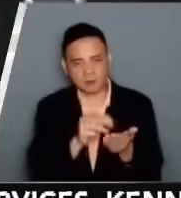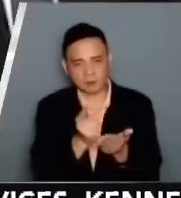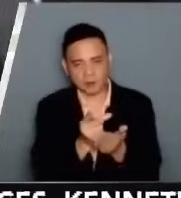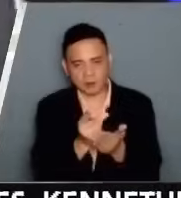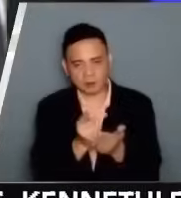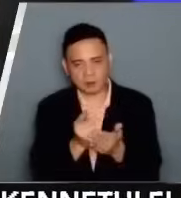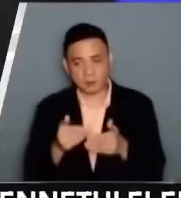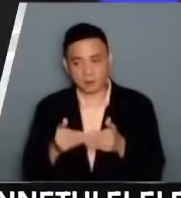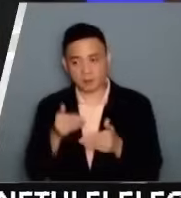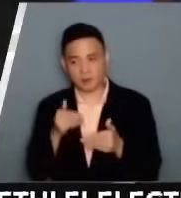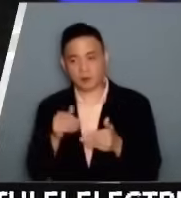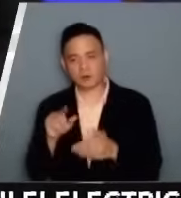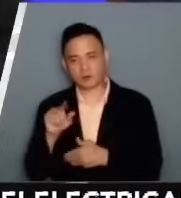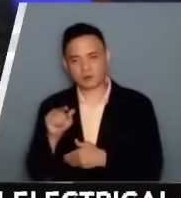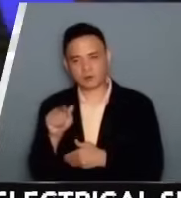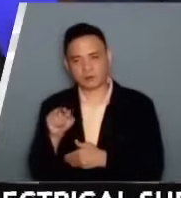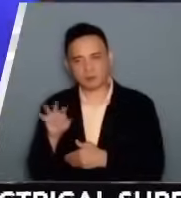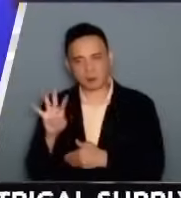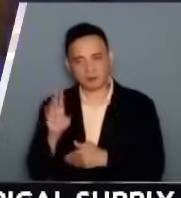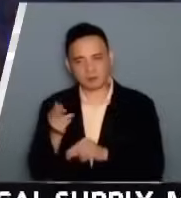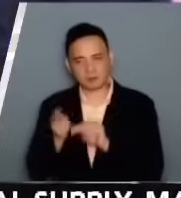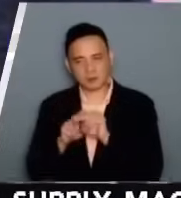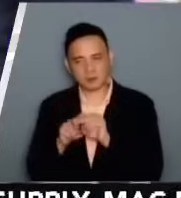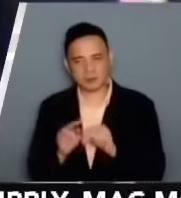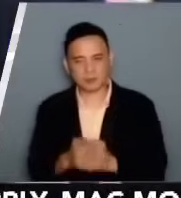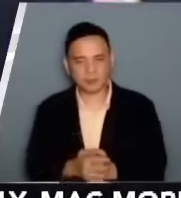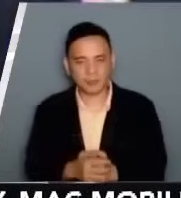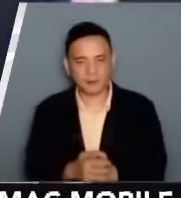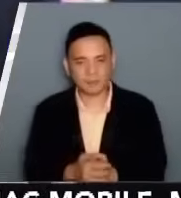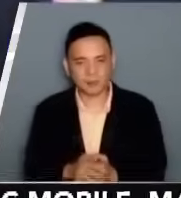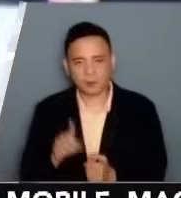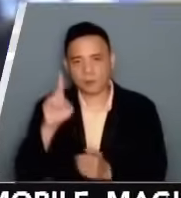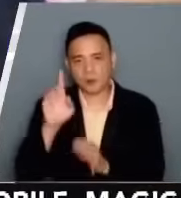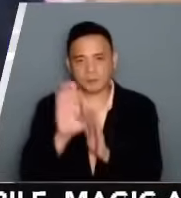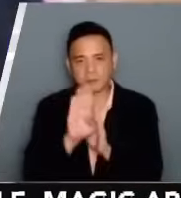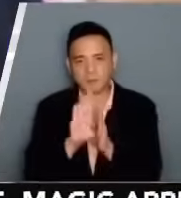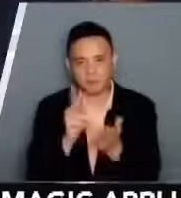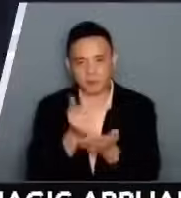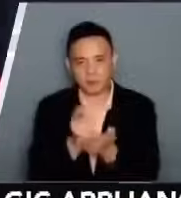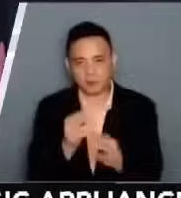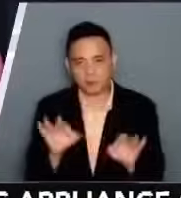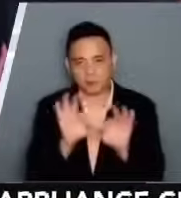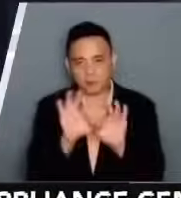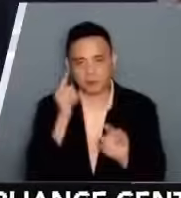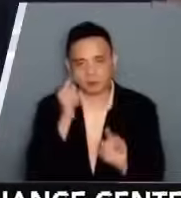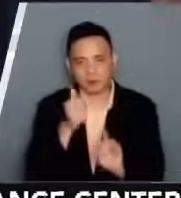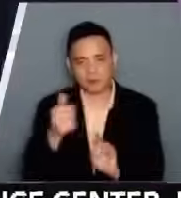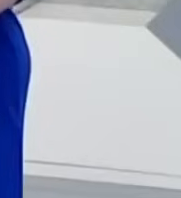2024 budget. Sa kabuuan, mahigit 1 bilyong piso ang pondo para po sa biyahe ng Pangulo.